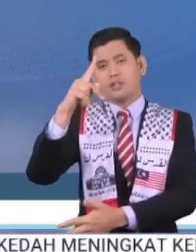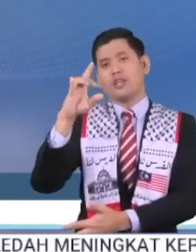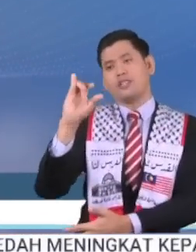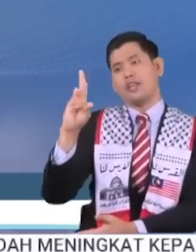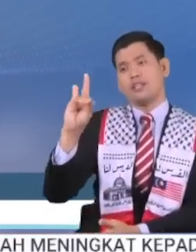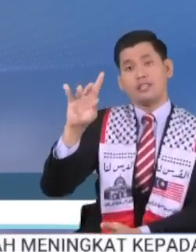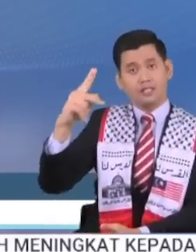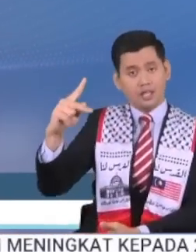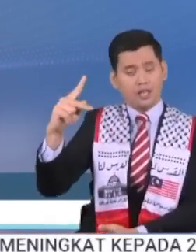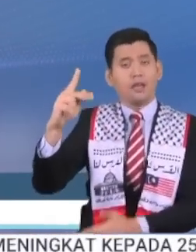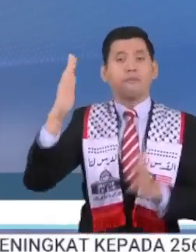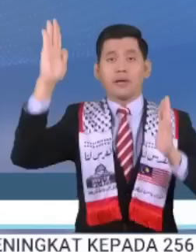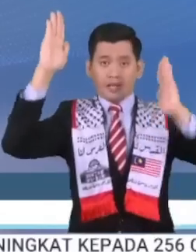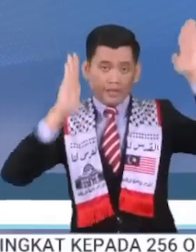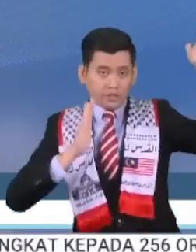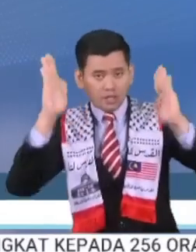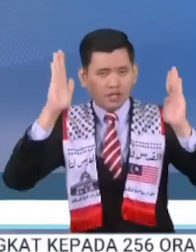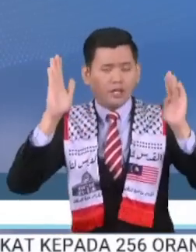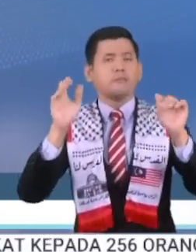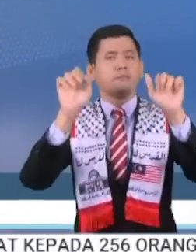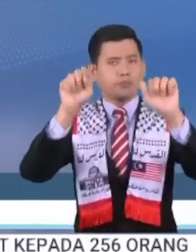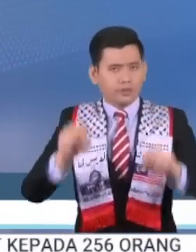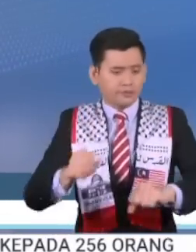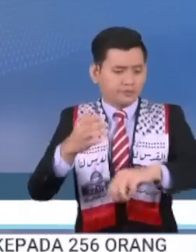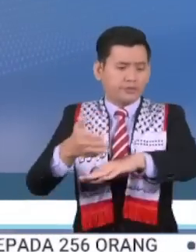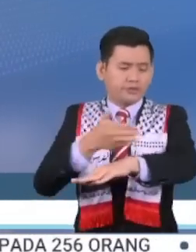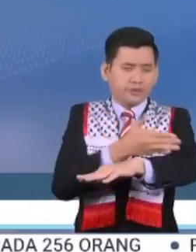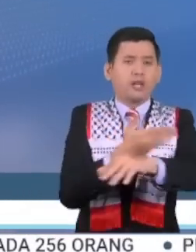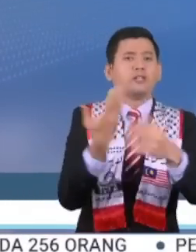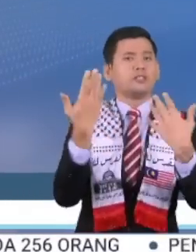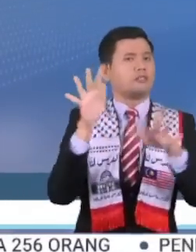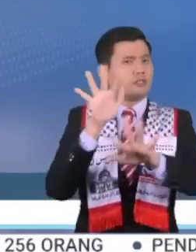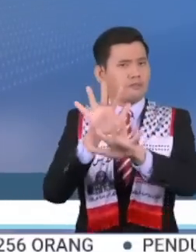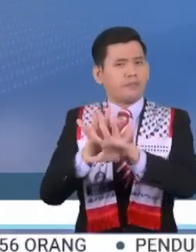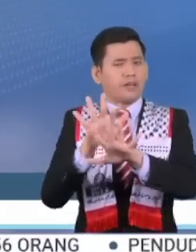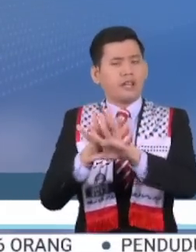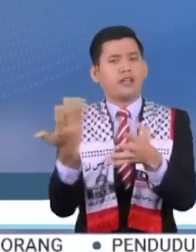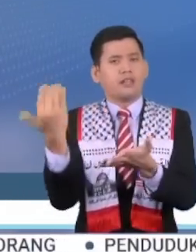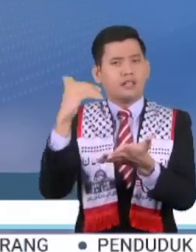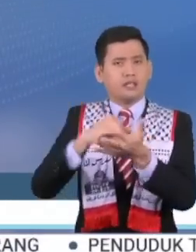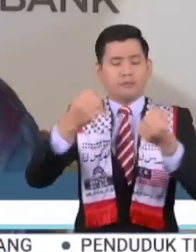negara kasar KDNK negara selain menjana lebih banyak peluang pekerjaan.